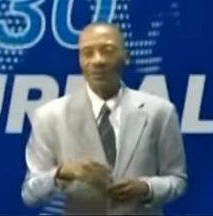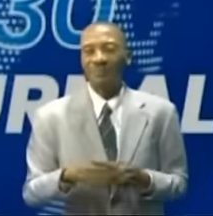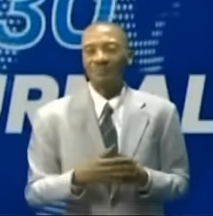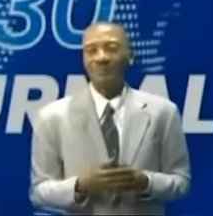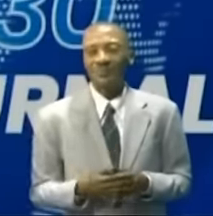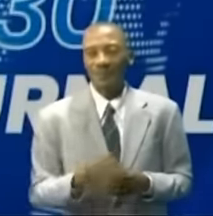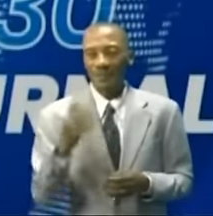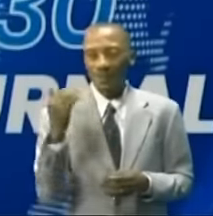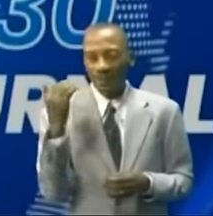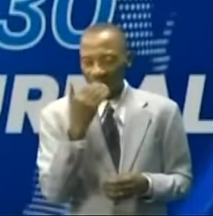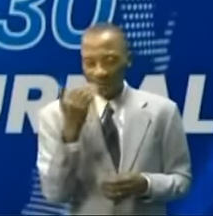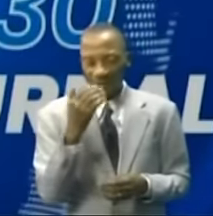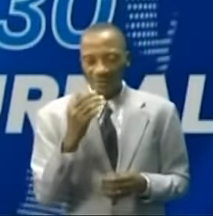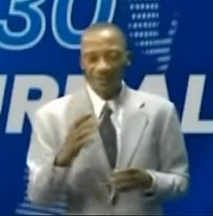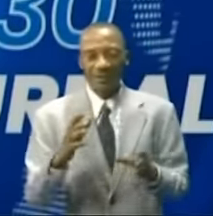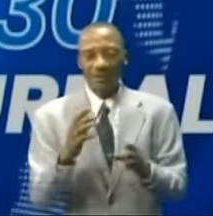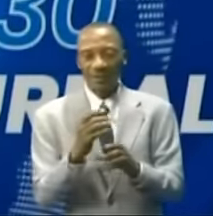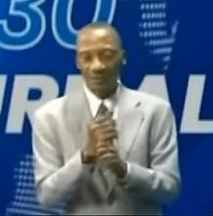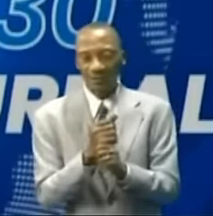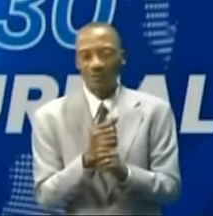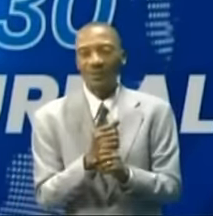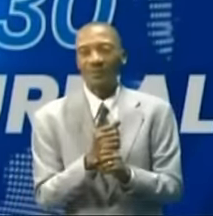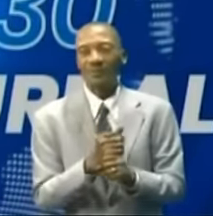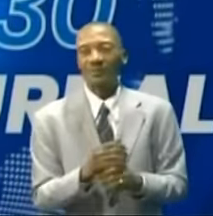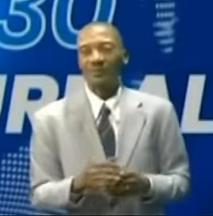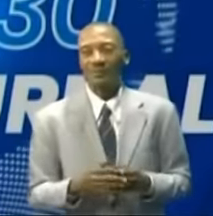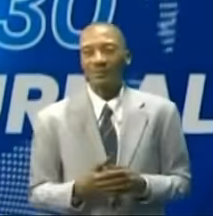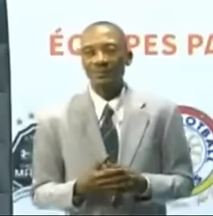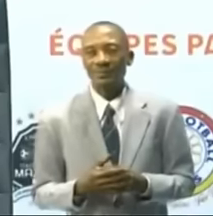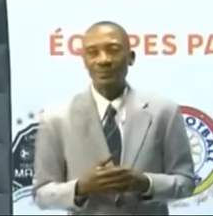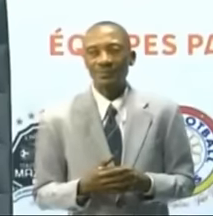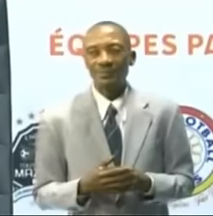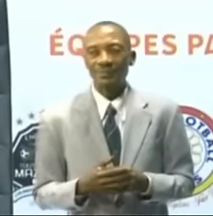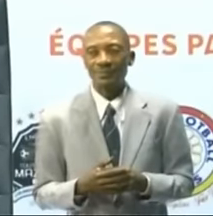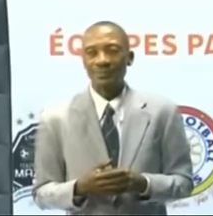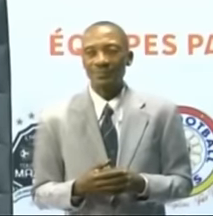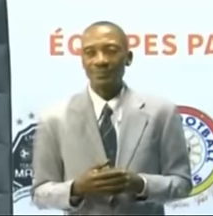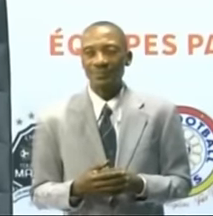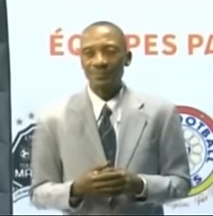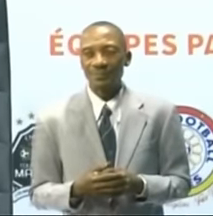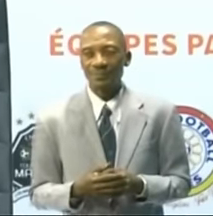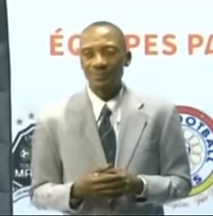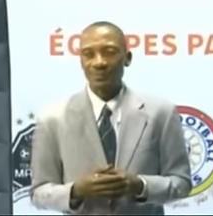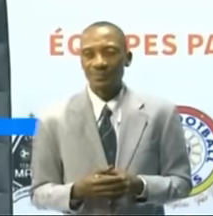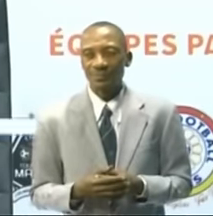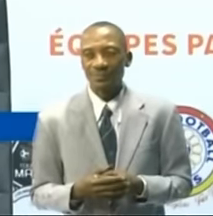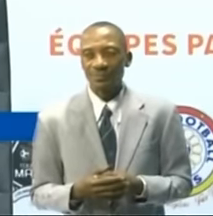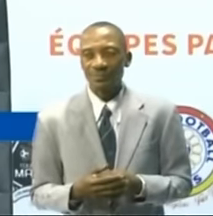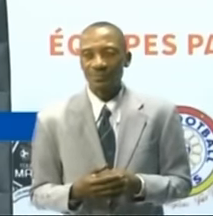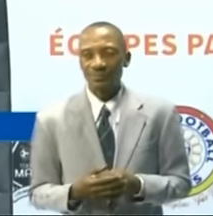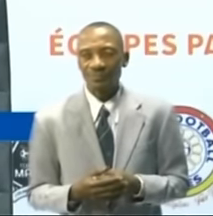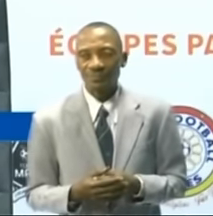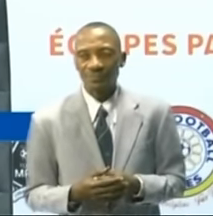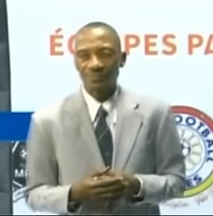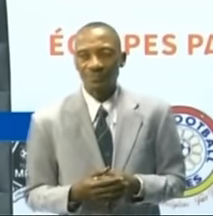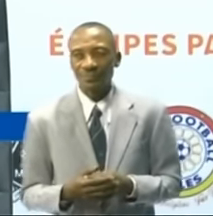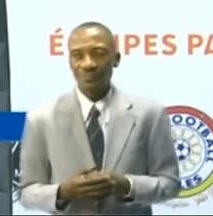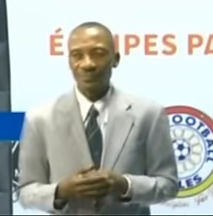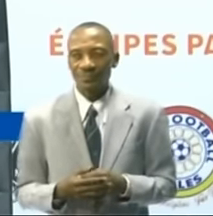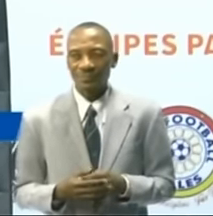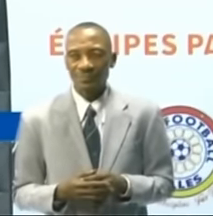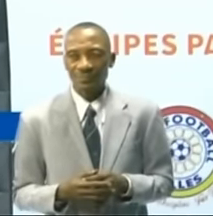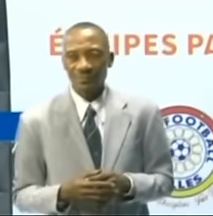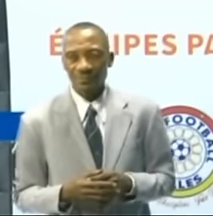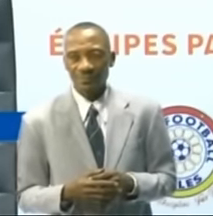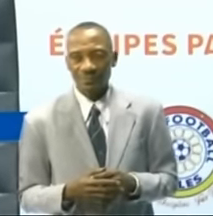à la presse bien avant cette compétition suivie. Effectivement, je suis très contente parce que